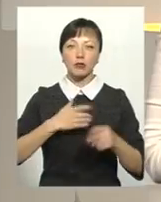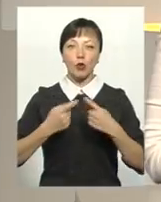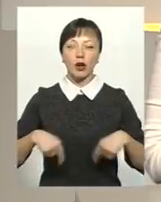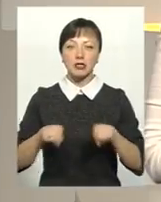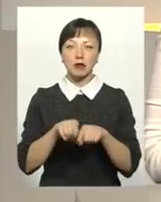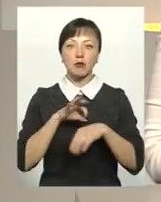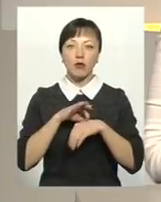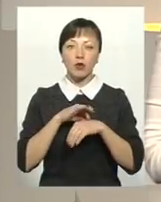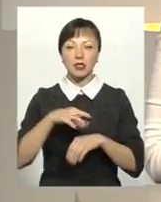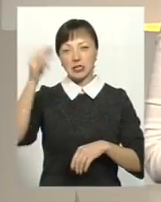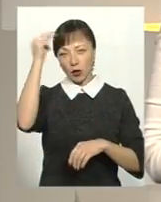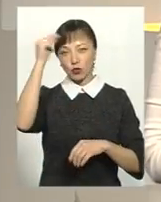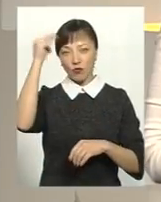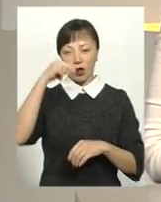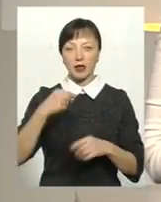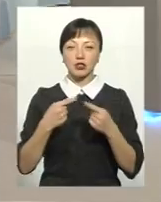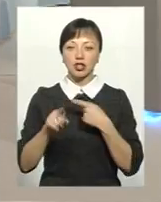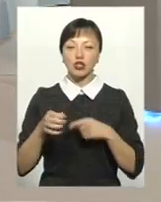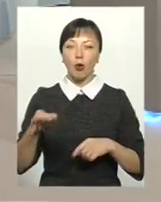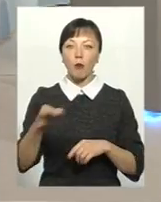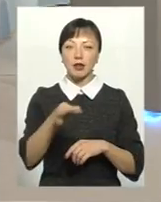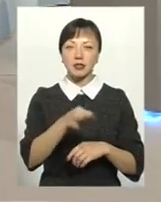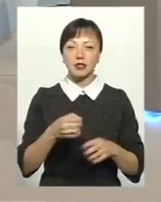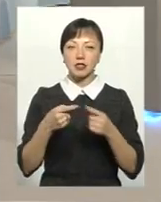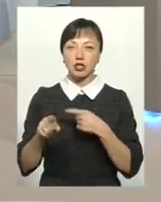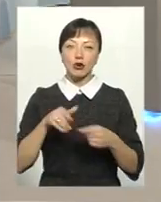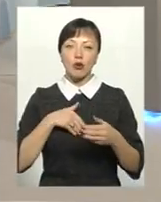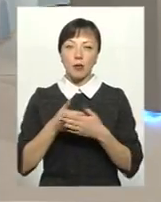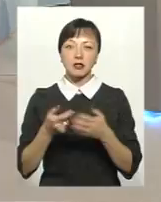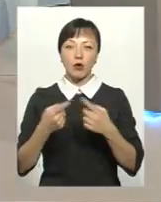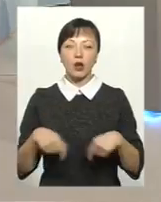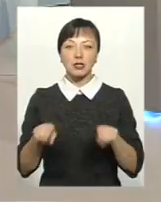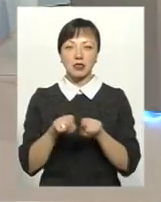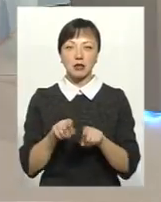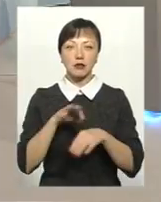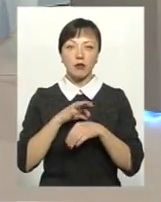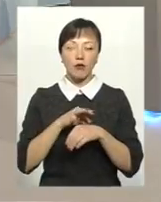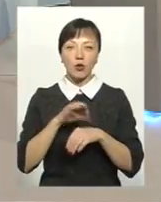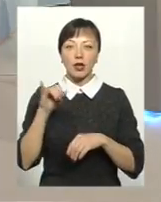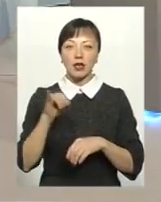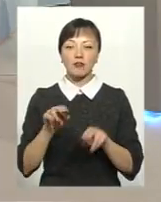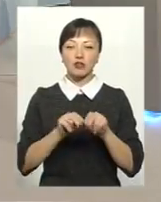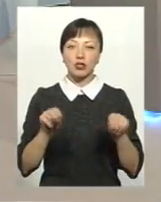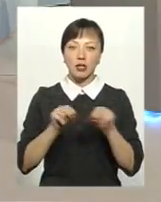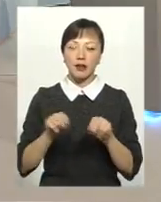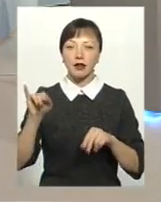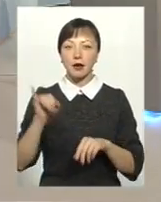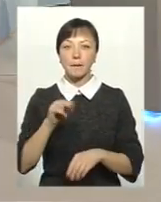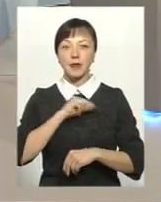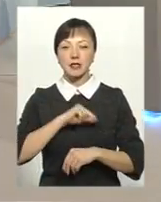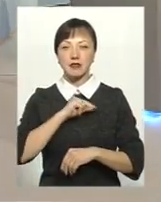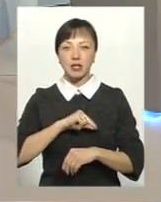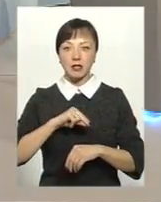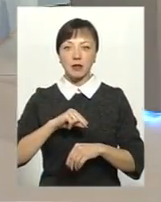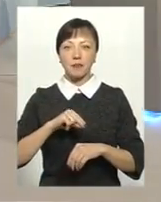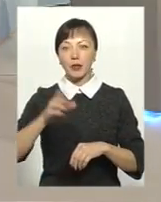організації проходить і стажування з інших областей, з інших громадських організацій, проходять і вчителі, і працівники